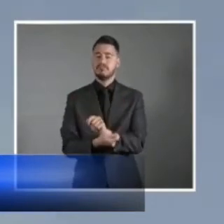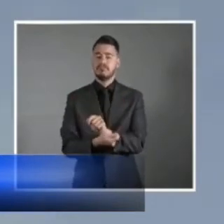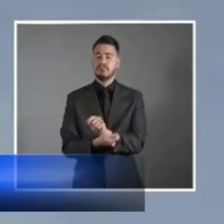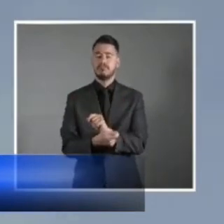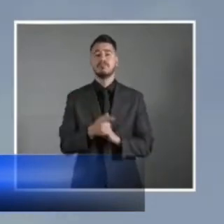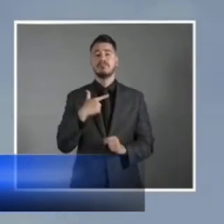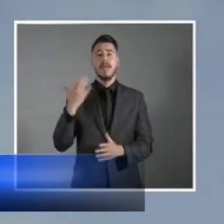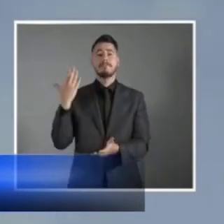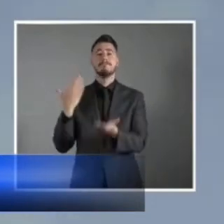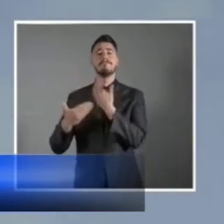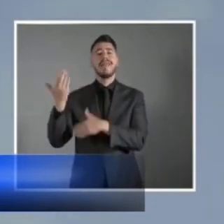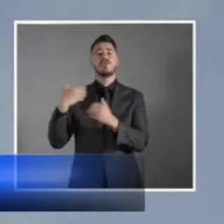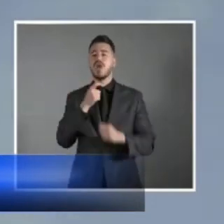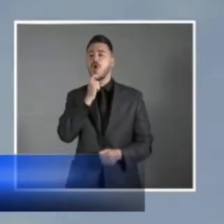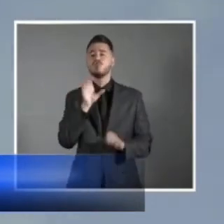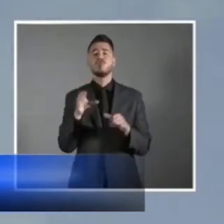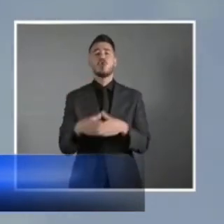παραδοσιακά κόμματα της κεντροδεξιάς